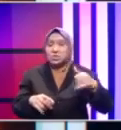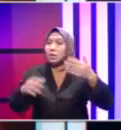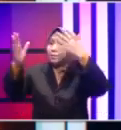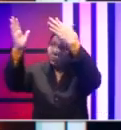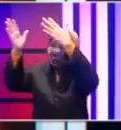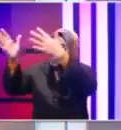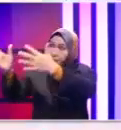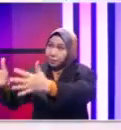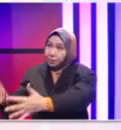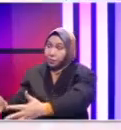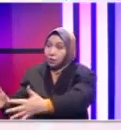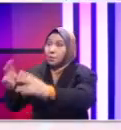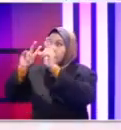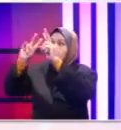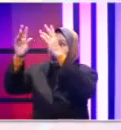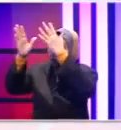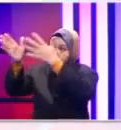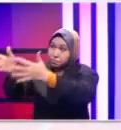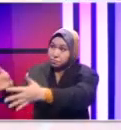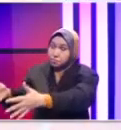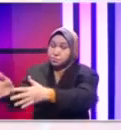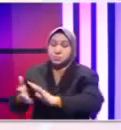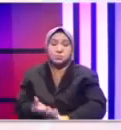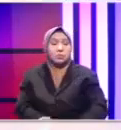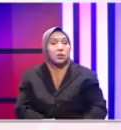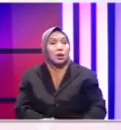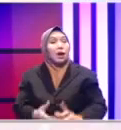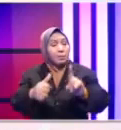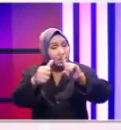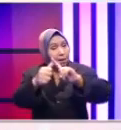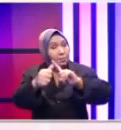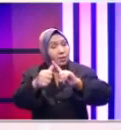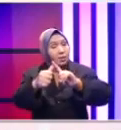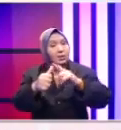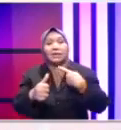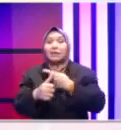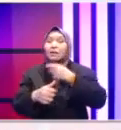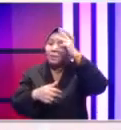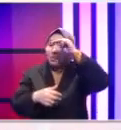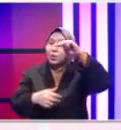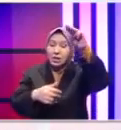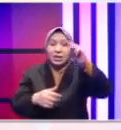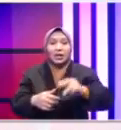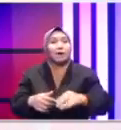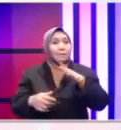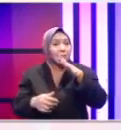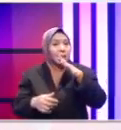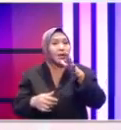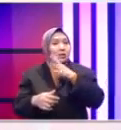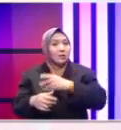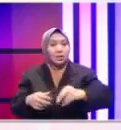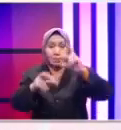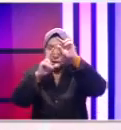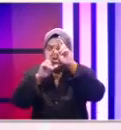resolusi hari ini mungkin tonton melihat di kacamata jika cekring yang pertama adalah kita memuliakan kedudukan ibu ia menjaga